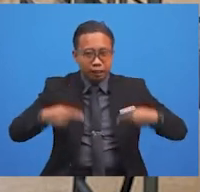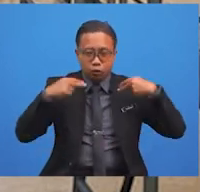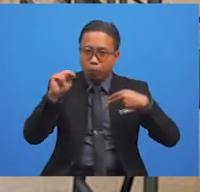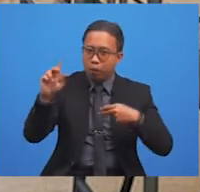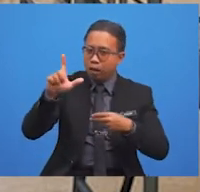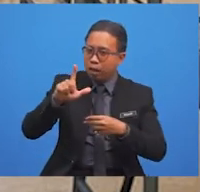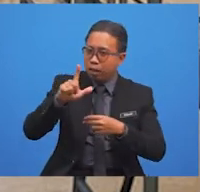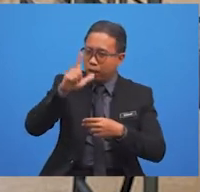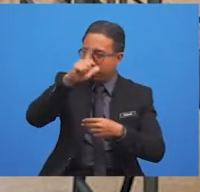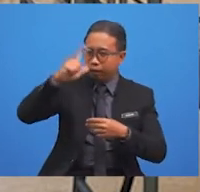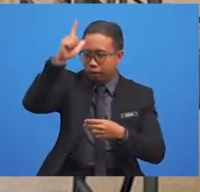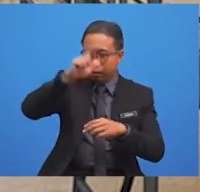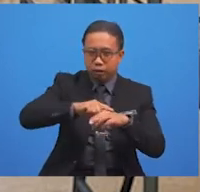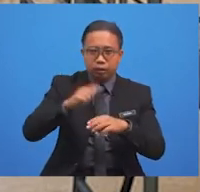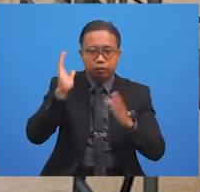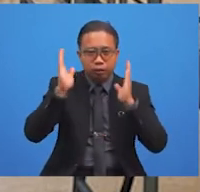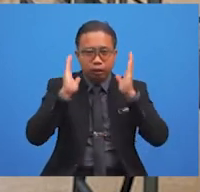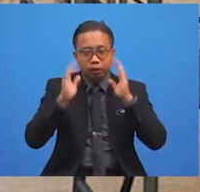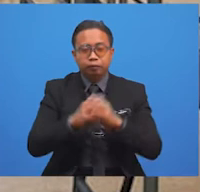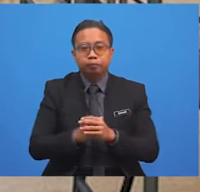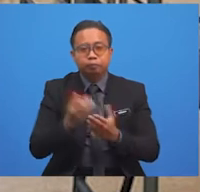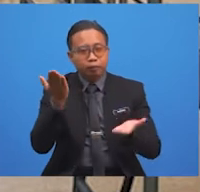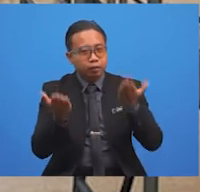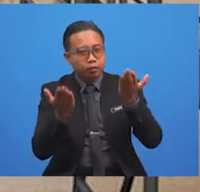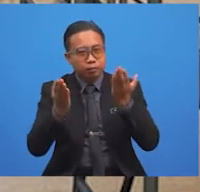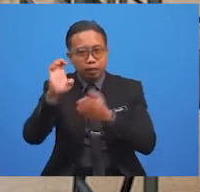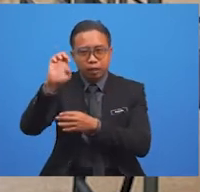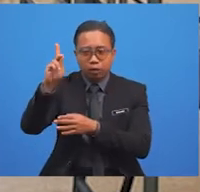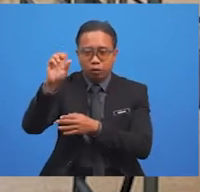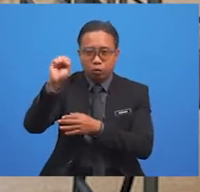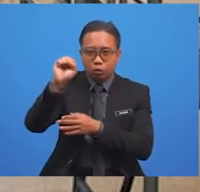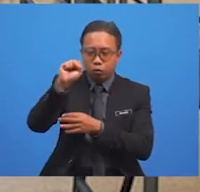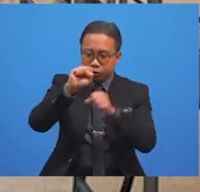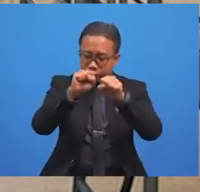liar di Malaysia, iaitu keseimbangan ekosistem,